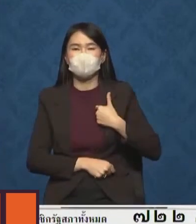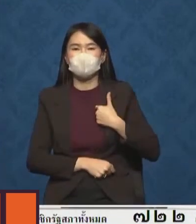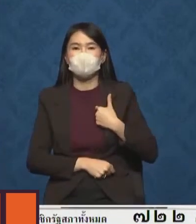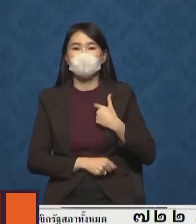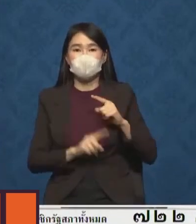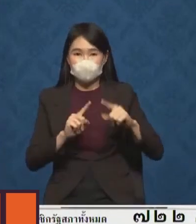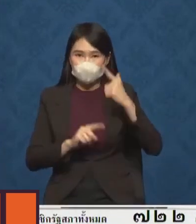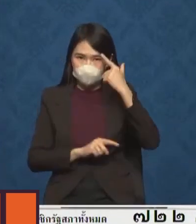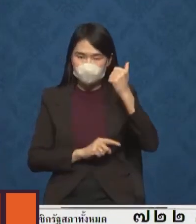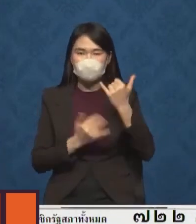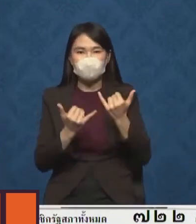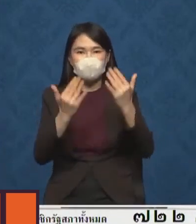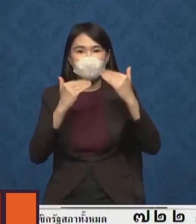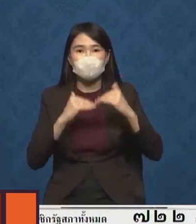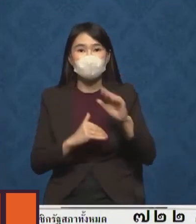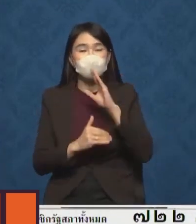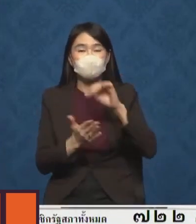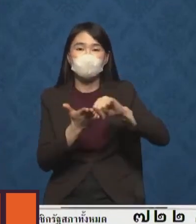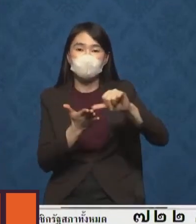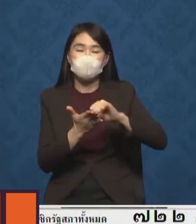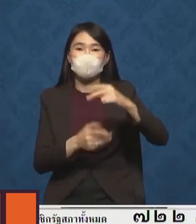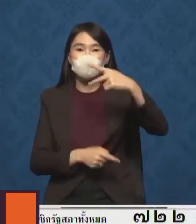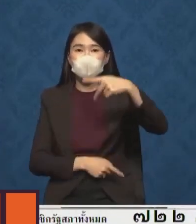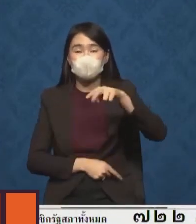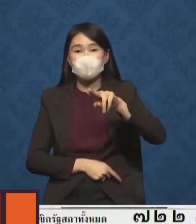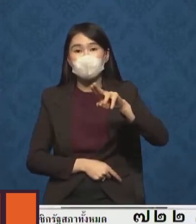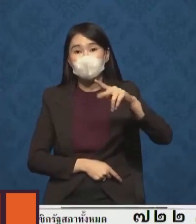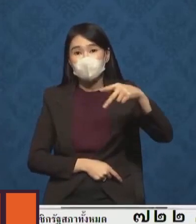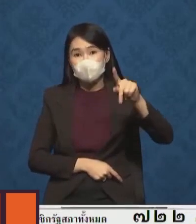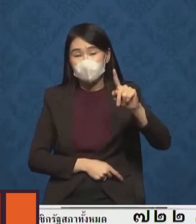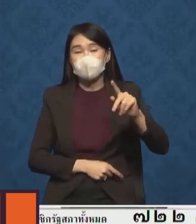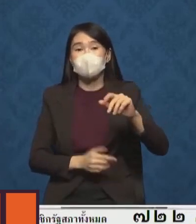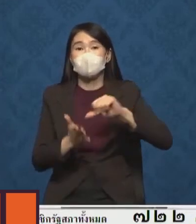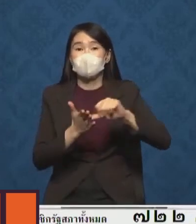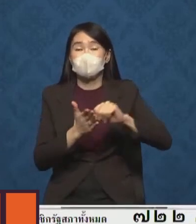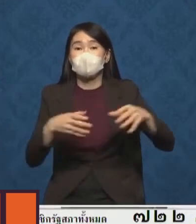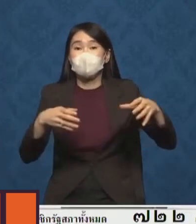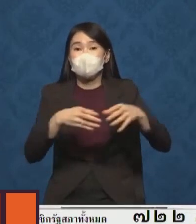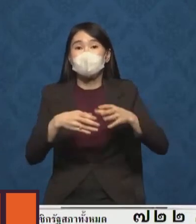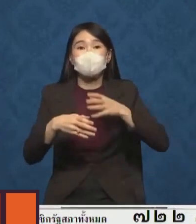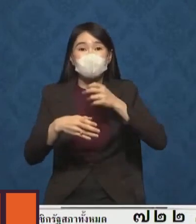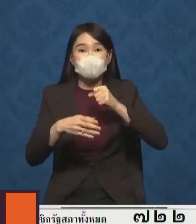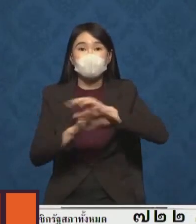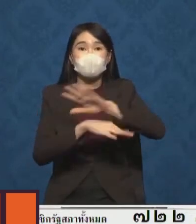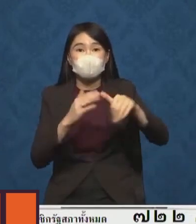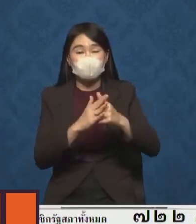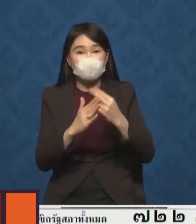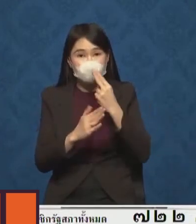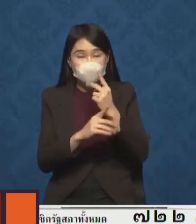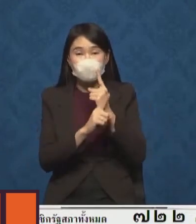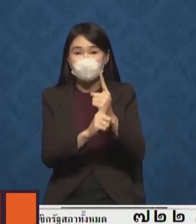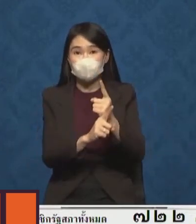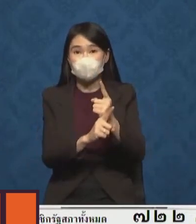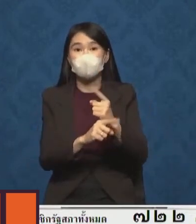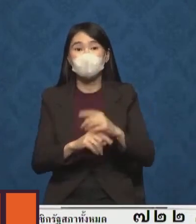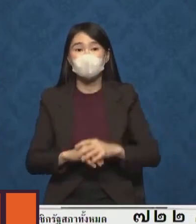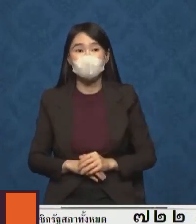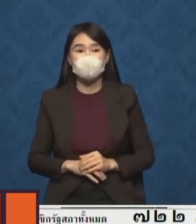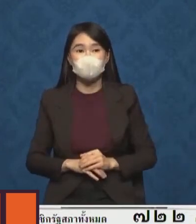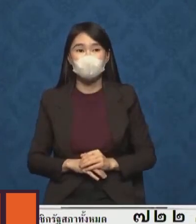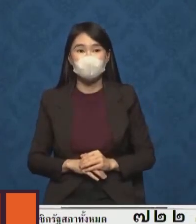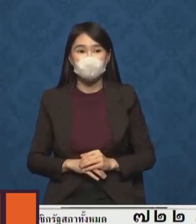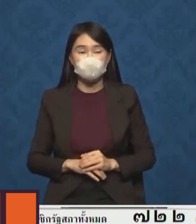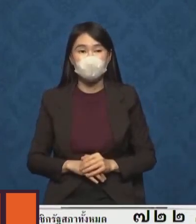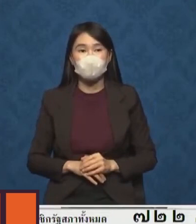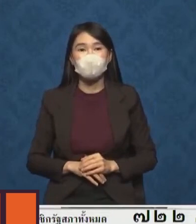อบดงกราวครับการแ้ไขพรปรวาด้พากการเมืองทั้งหมดของพากก้าวไลที่เดินมาตามนั้นก็สอด